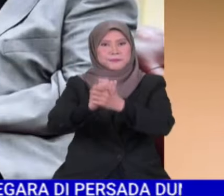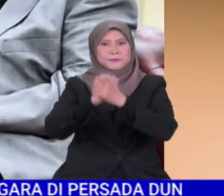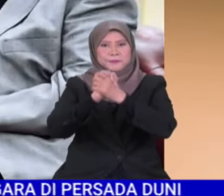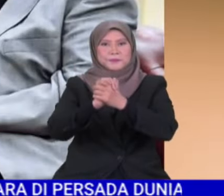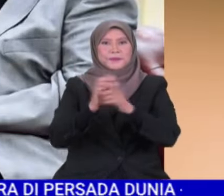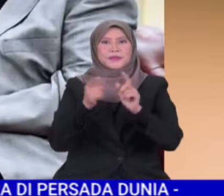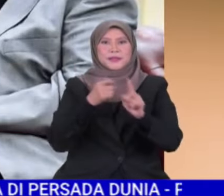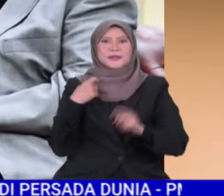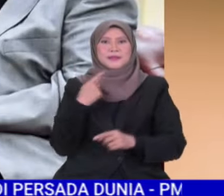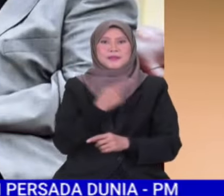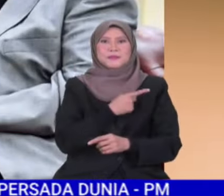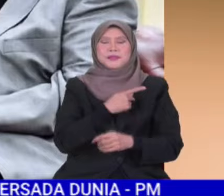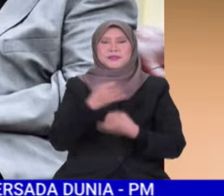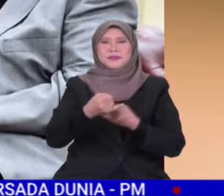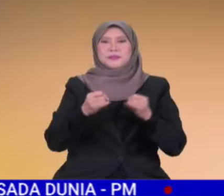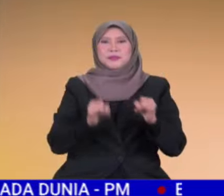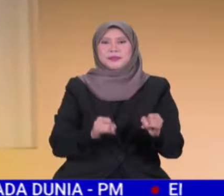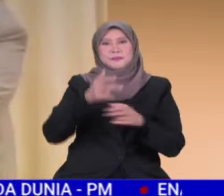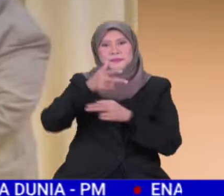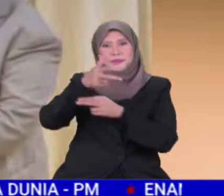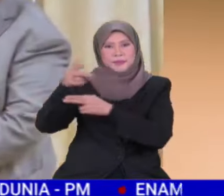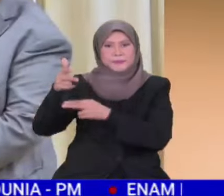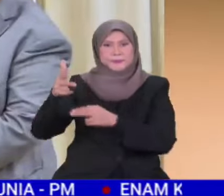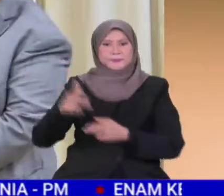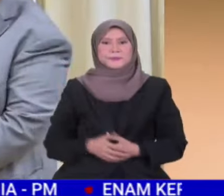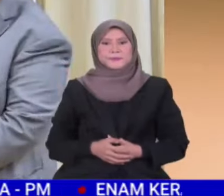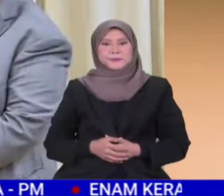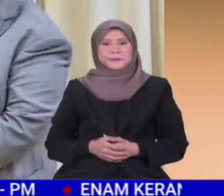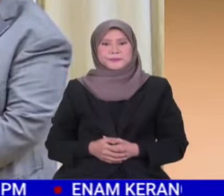daripada kami, warga kerja Jabatan Penyiaran.